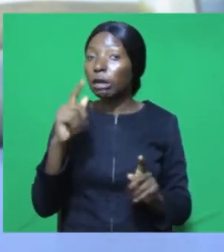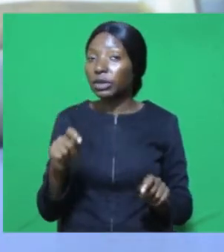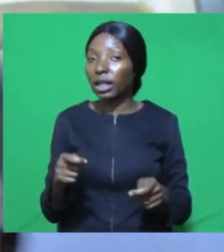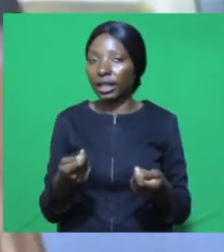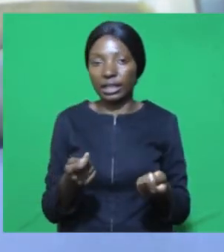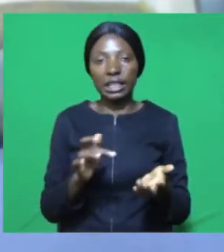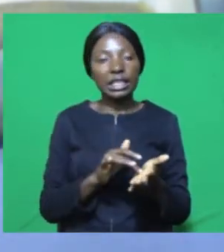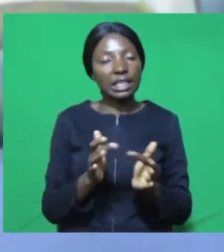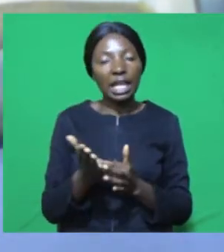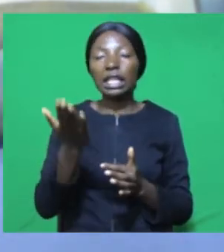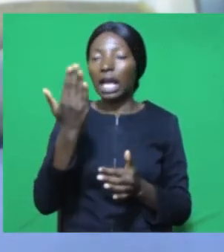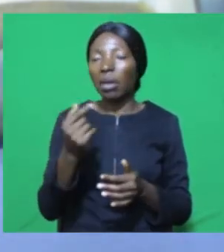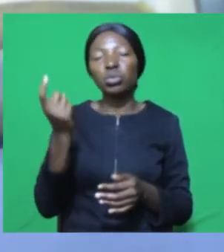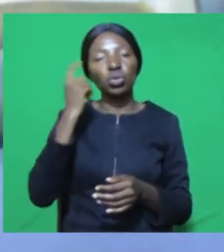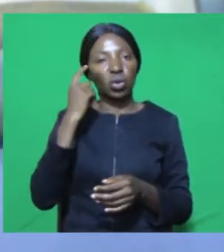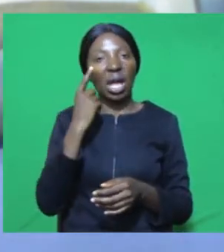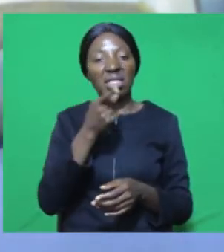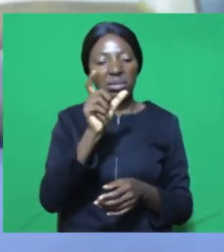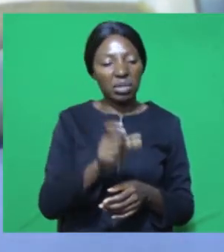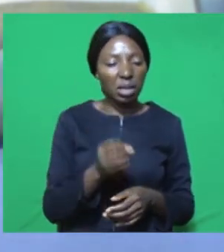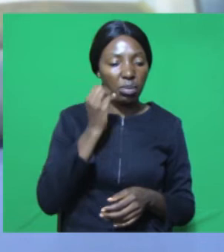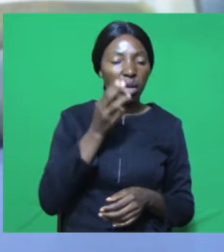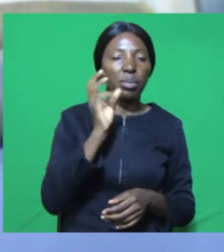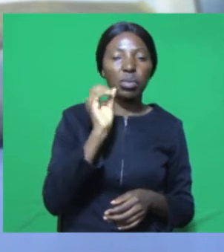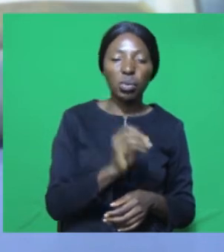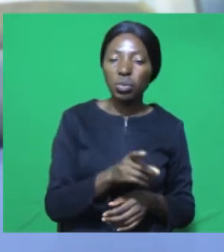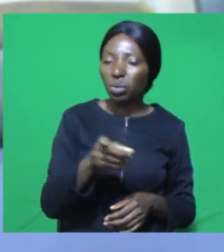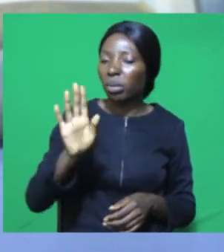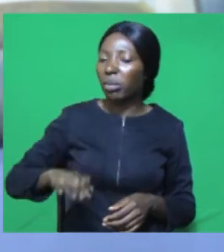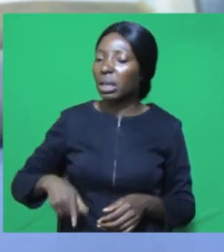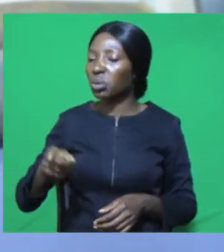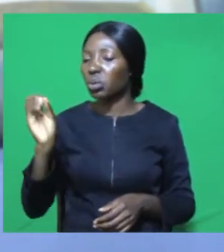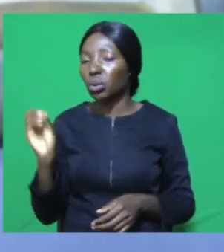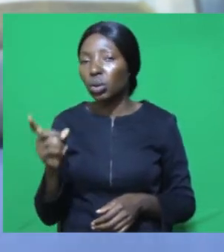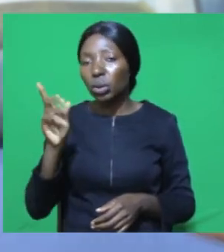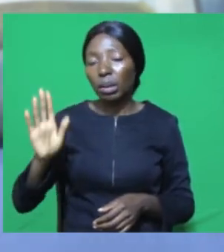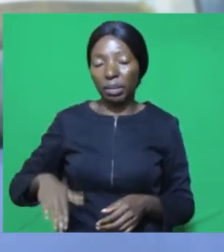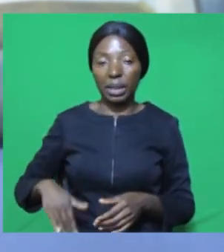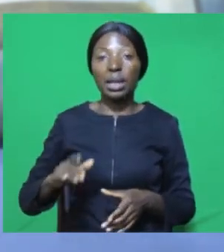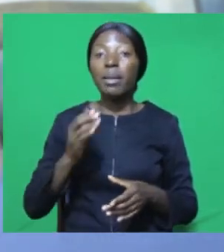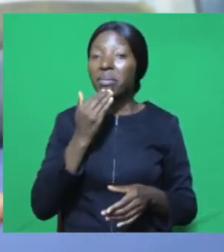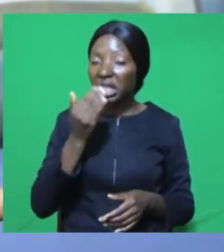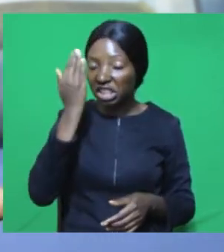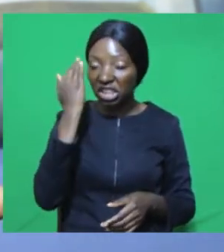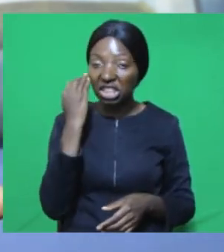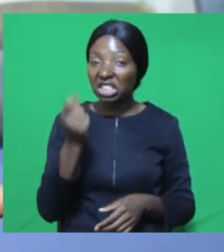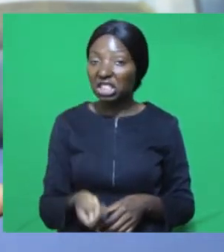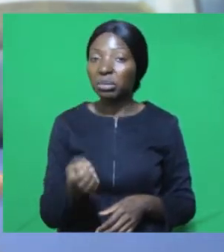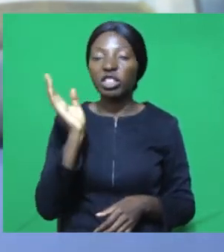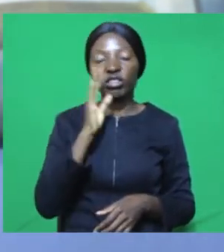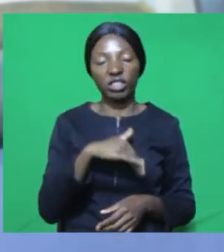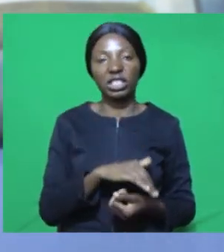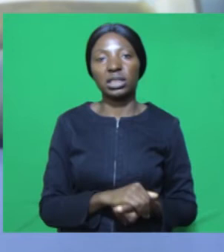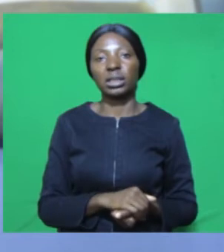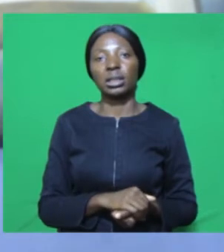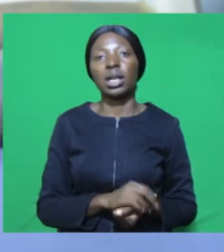anouya aakutoziva mubayiro wakafanira munhu mumwe nemumwe kwanza kuti rutongo runenge rwapera